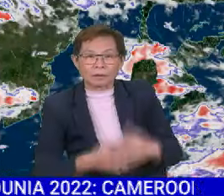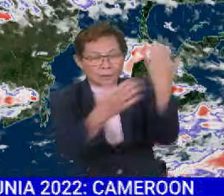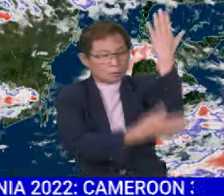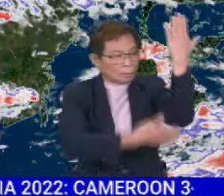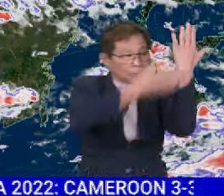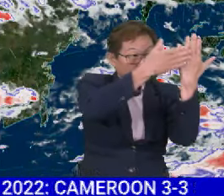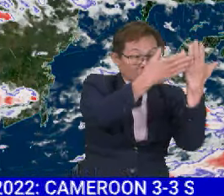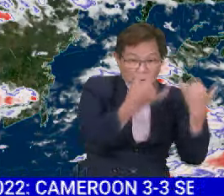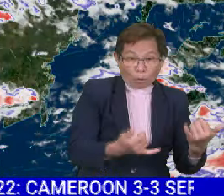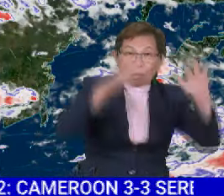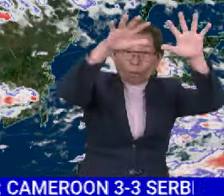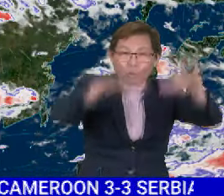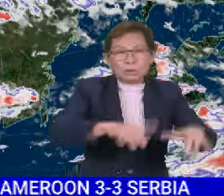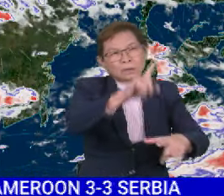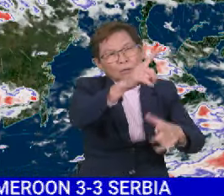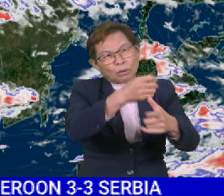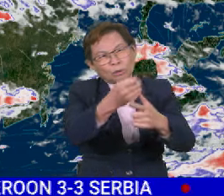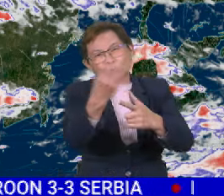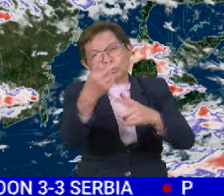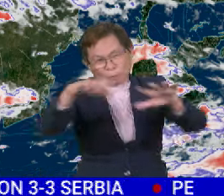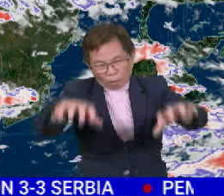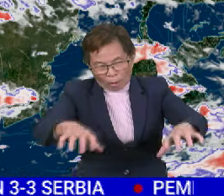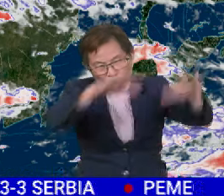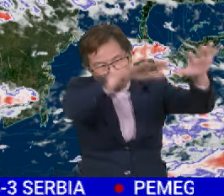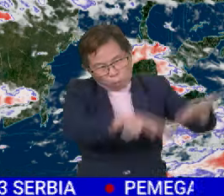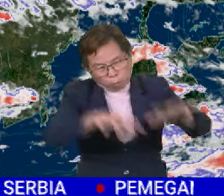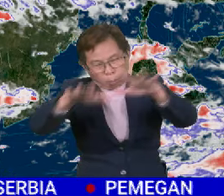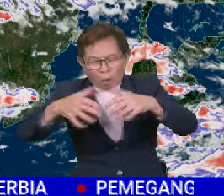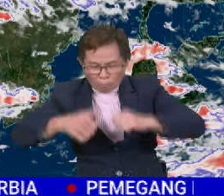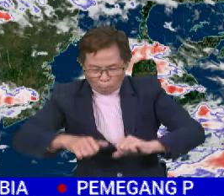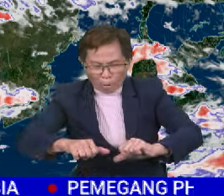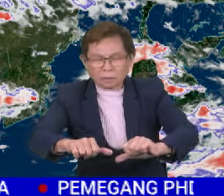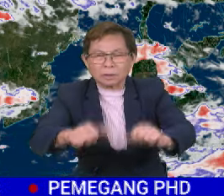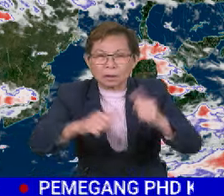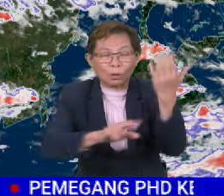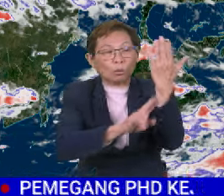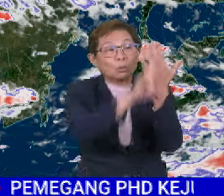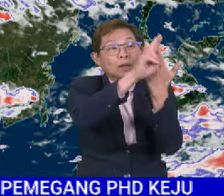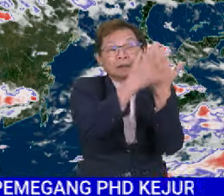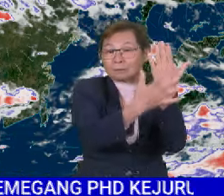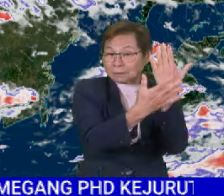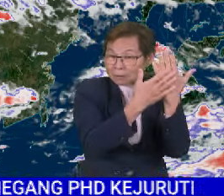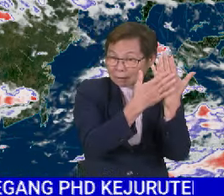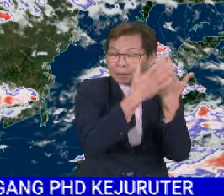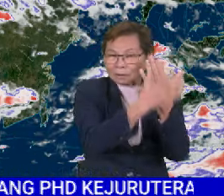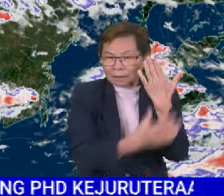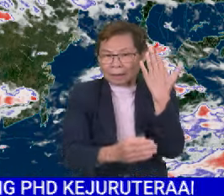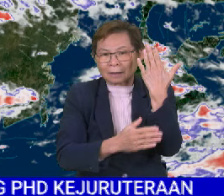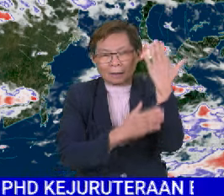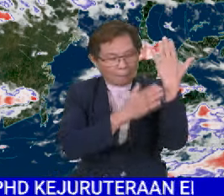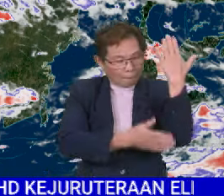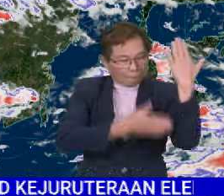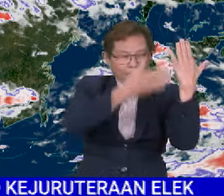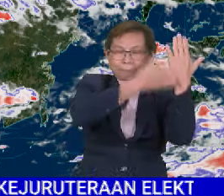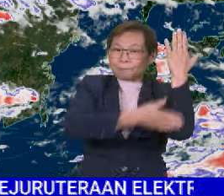Semenanjung Malaysia, pada ketika ini hujan di satu dua tempat masih lagi berlaku di utara dan juga di bahagian pantai